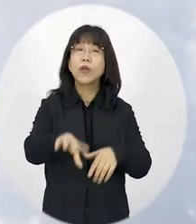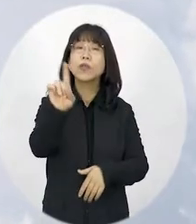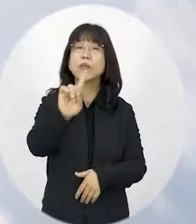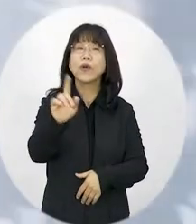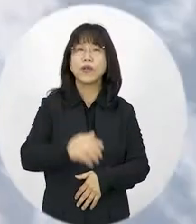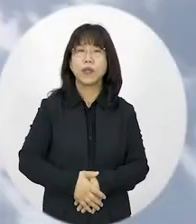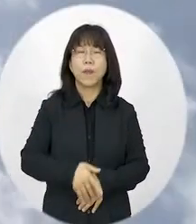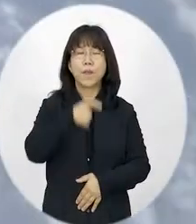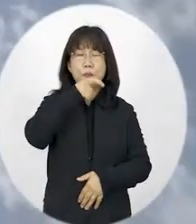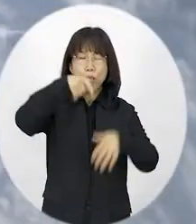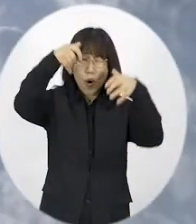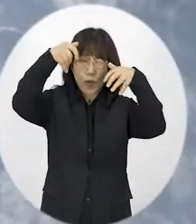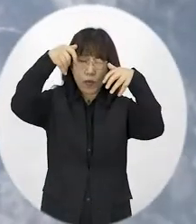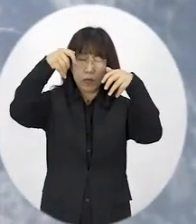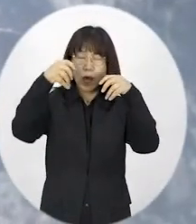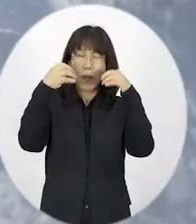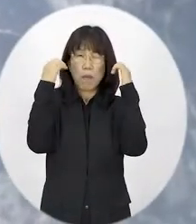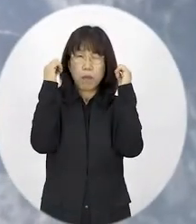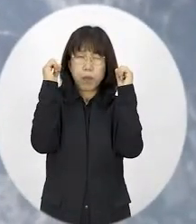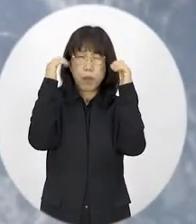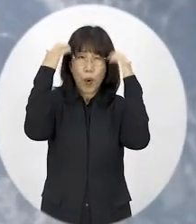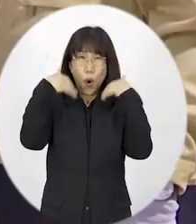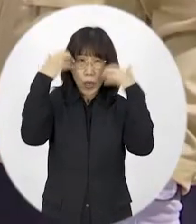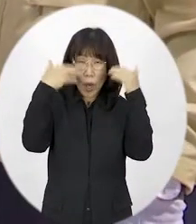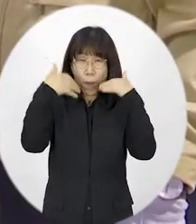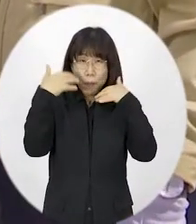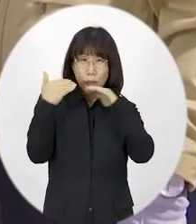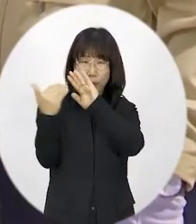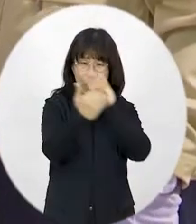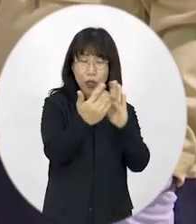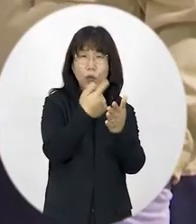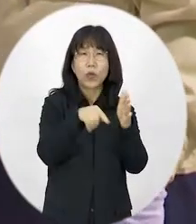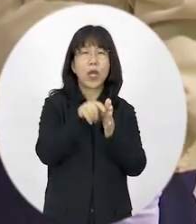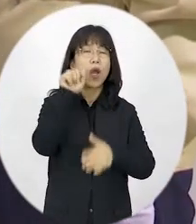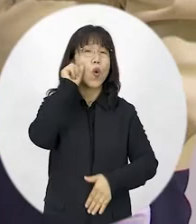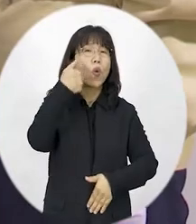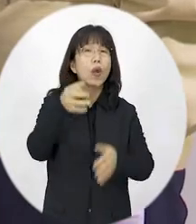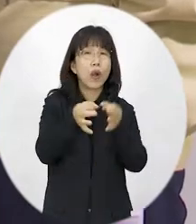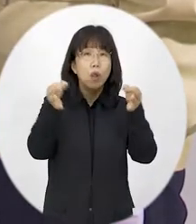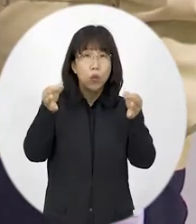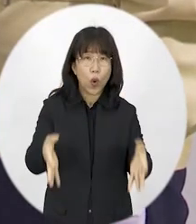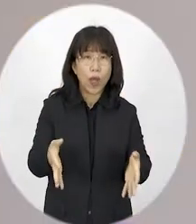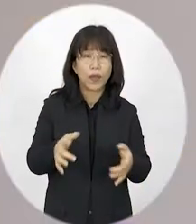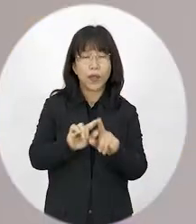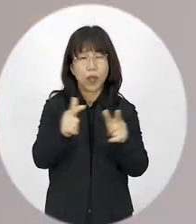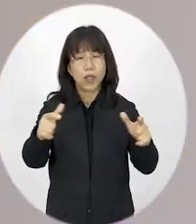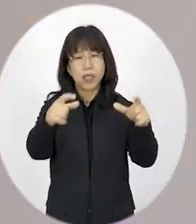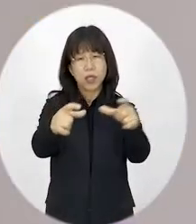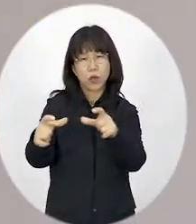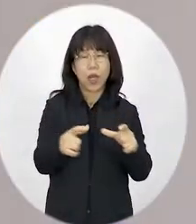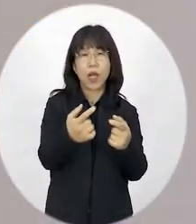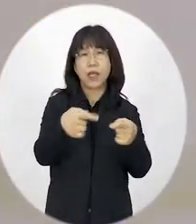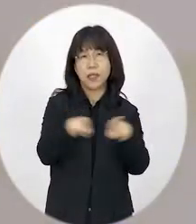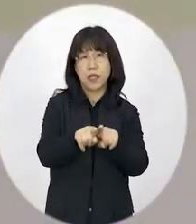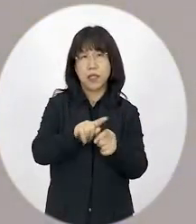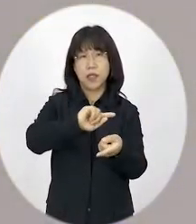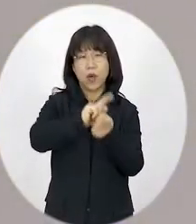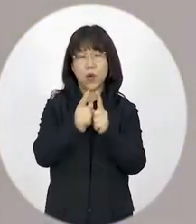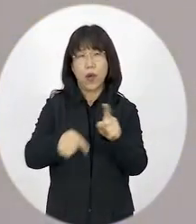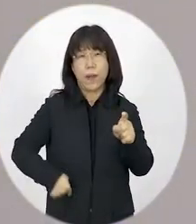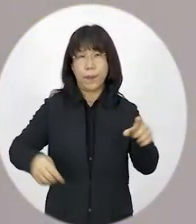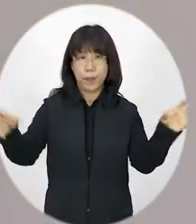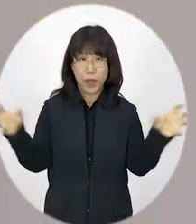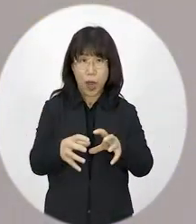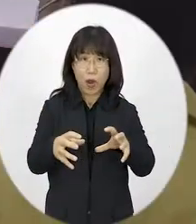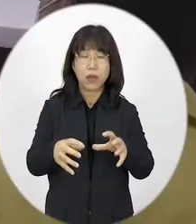강서구는 먼저 폭염 속 주민 건강을 지키기 위해 오는 10월 15일까지 5개월 동안 유관기관과 지역 주민 등 상호